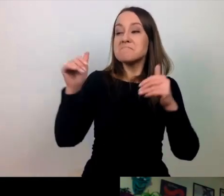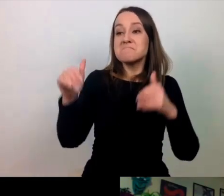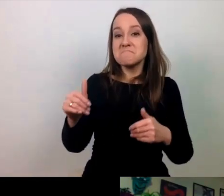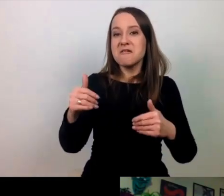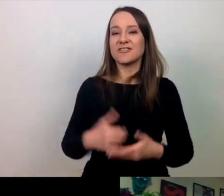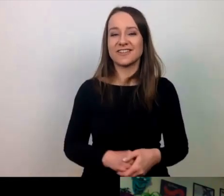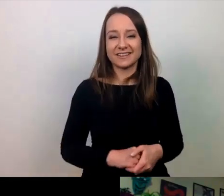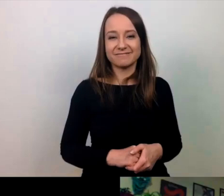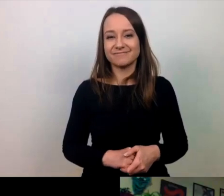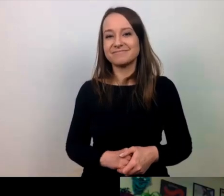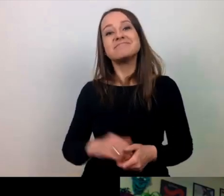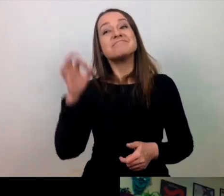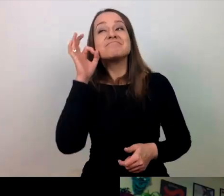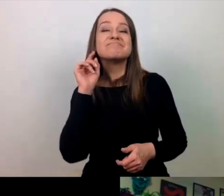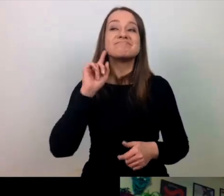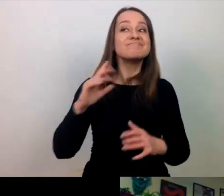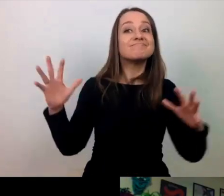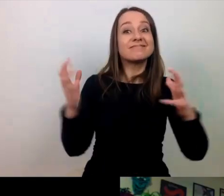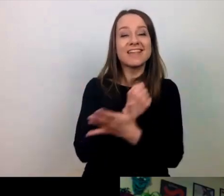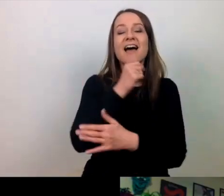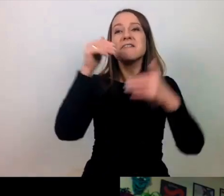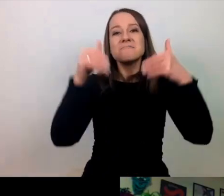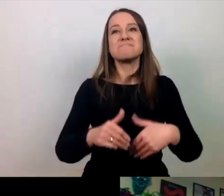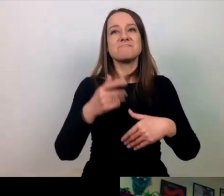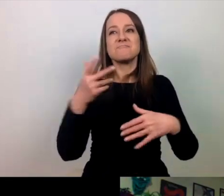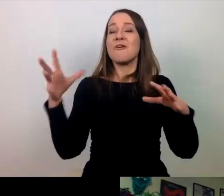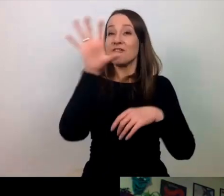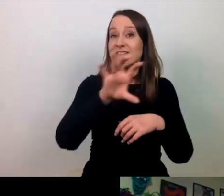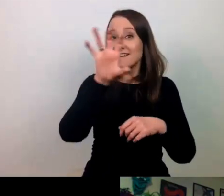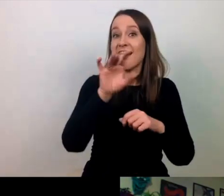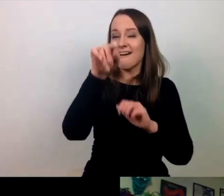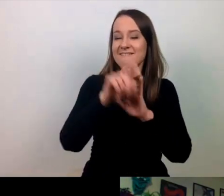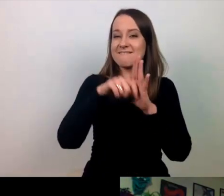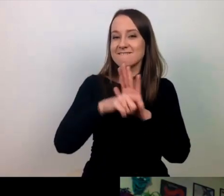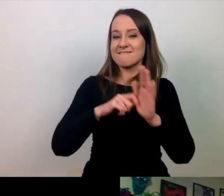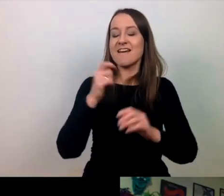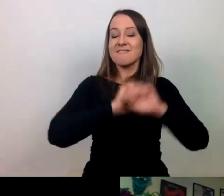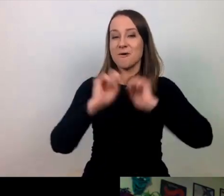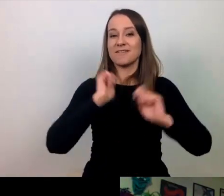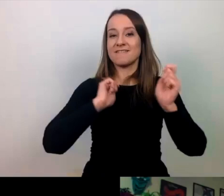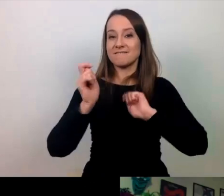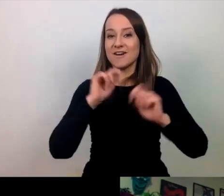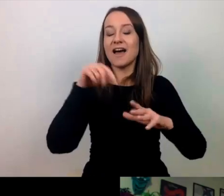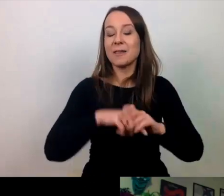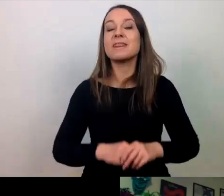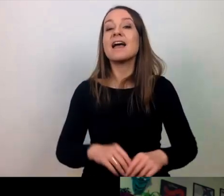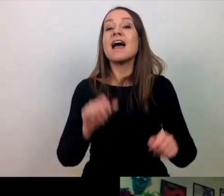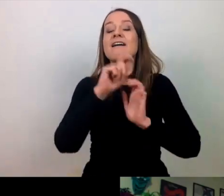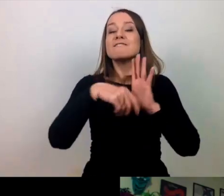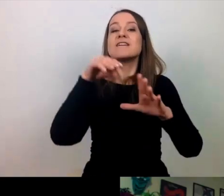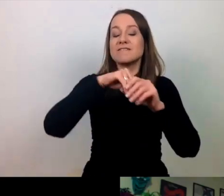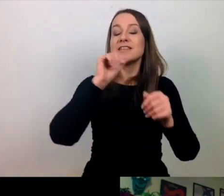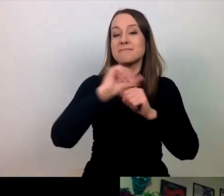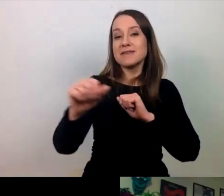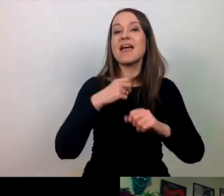pasażerkę. Zapraszamy. Oglądajcie razem z nami Włoskie wakacje, bo to dla Was zostało przygotowane. Film jest w wersji z audiodeskrypcją. Jest oczywiście w